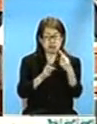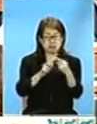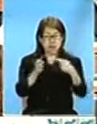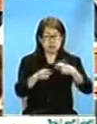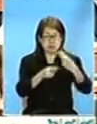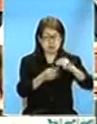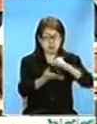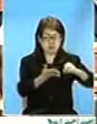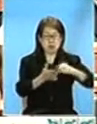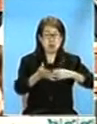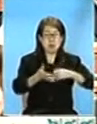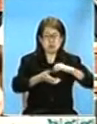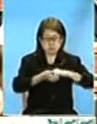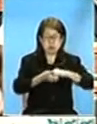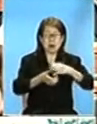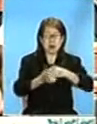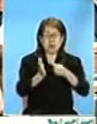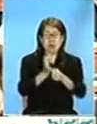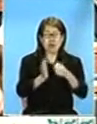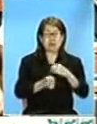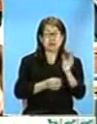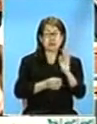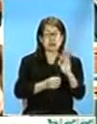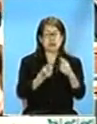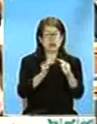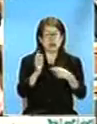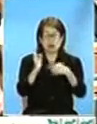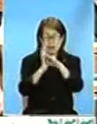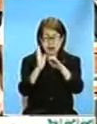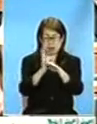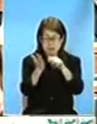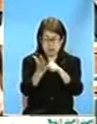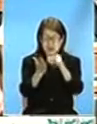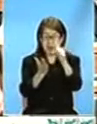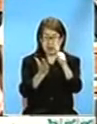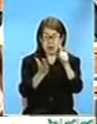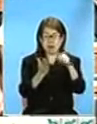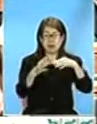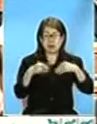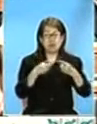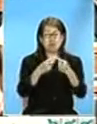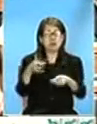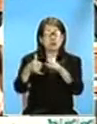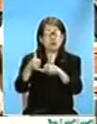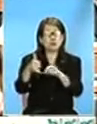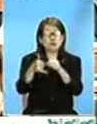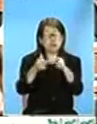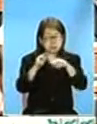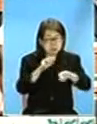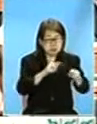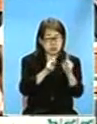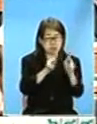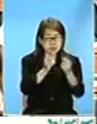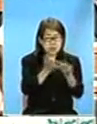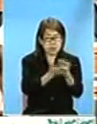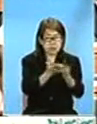การนั้นผมเห็นด้วยในเรื่องของที่มาแต่คุณสมบัติที่ท่านไปแปรยติกันในชั้นกรรมาธิการนั้นผม